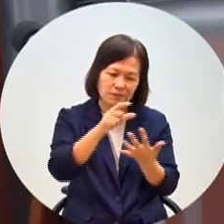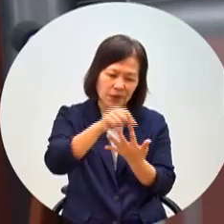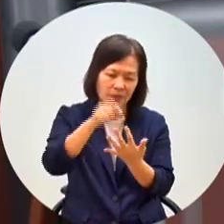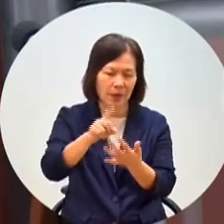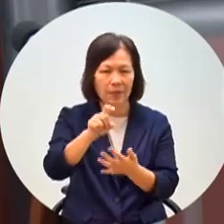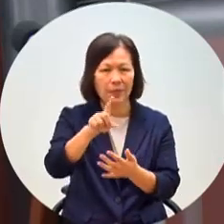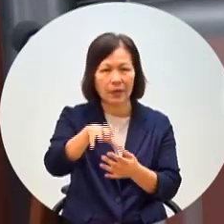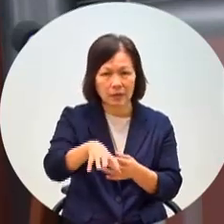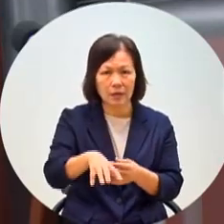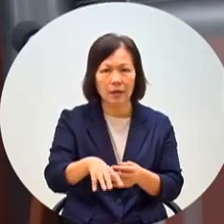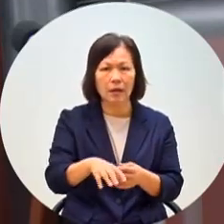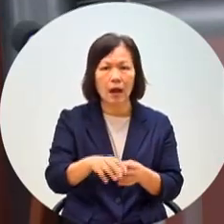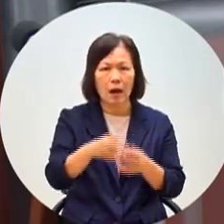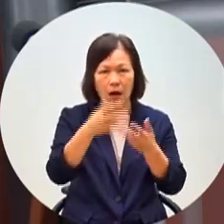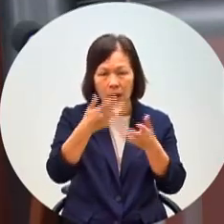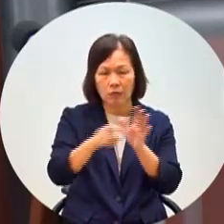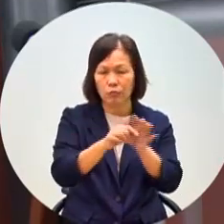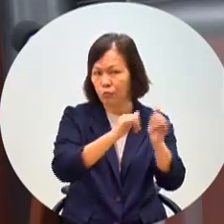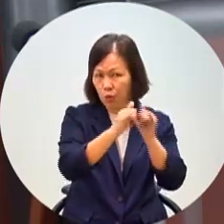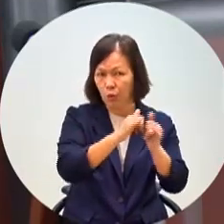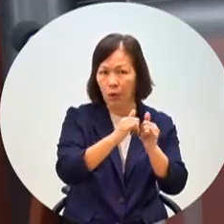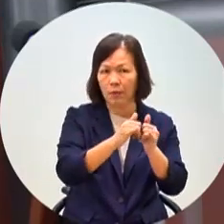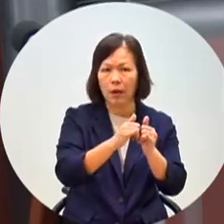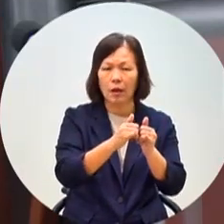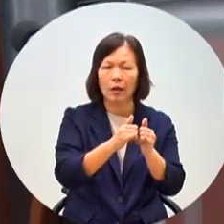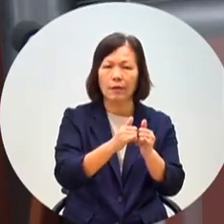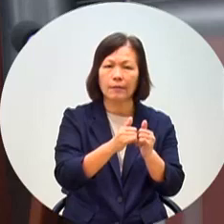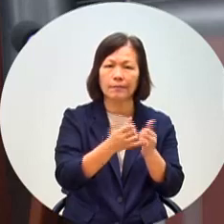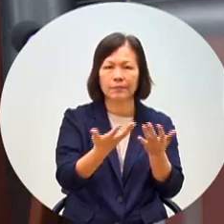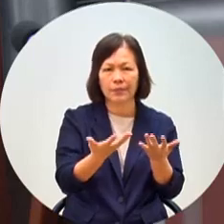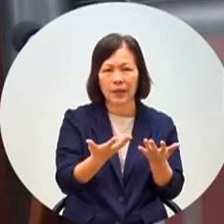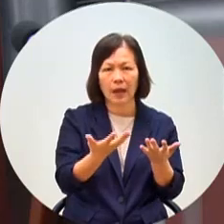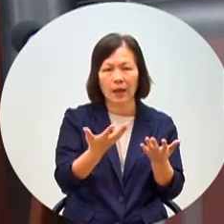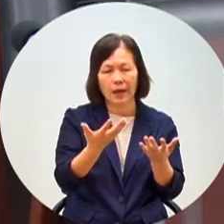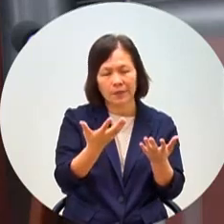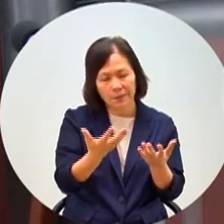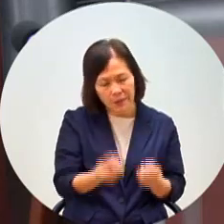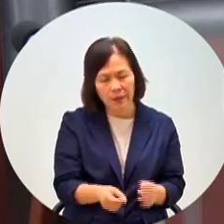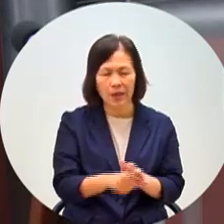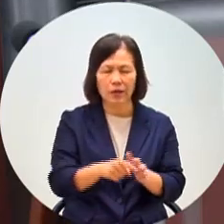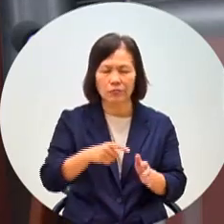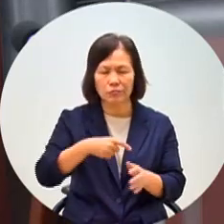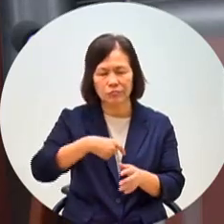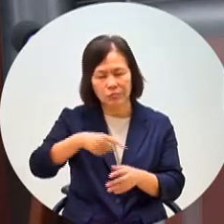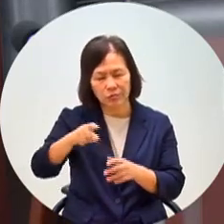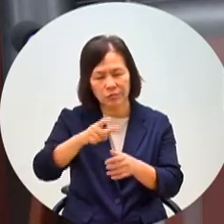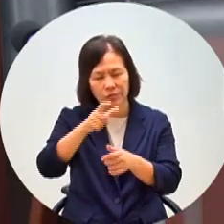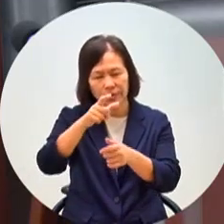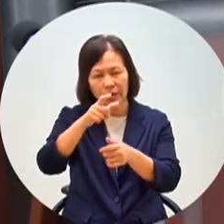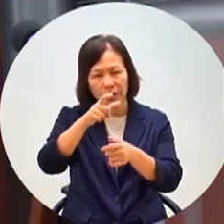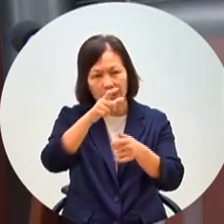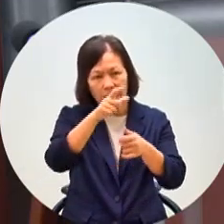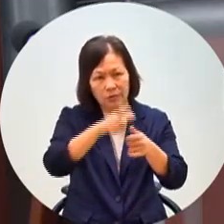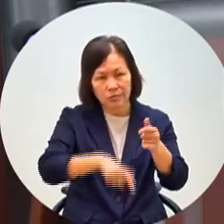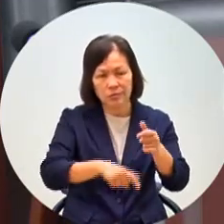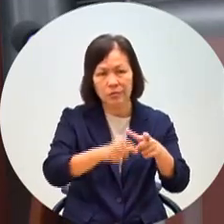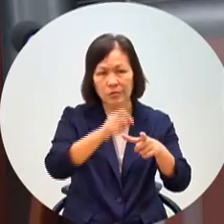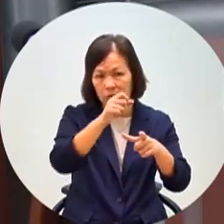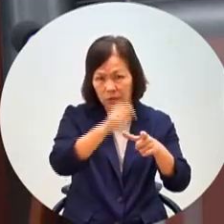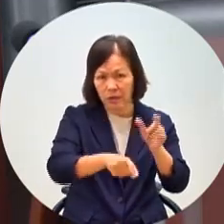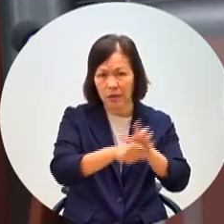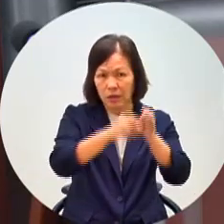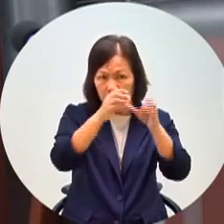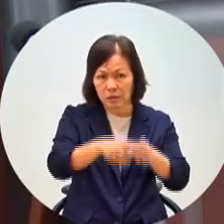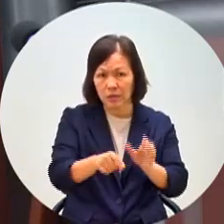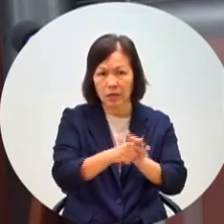地方，所以到最后很多我们那边乡亲到最后都去变成去私人的殡葬设施，很多我们